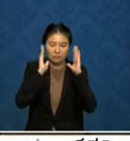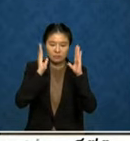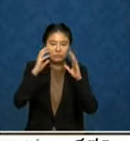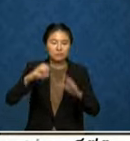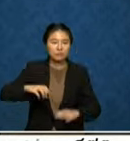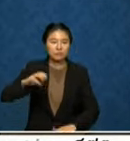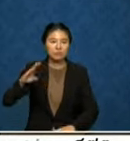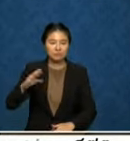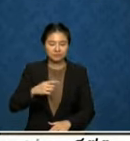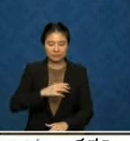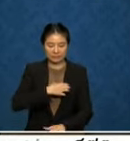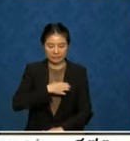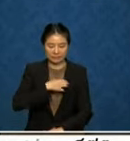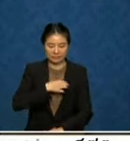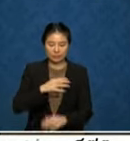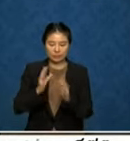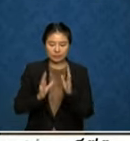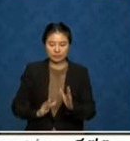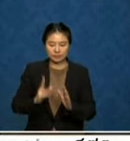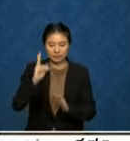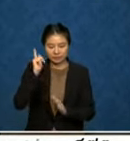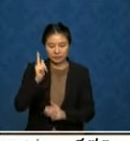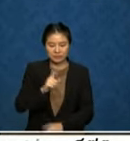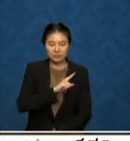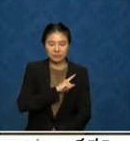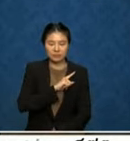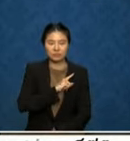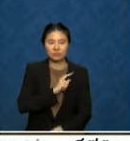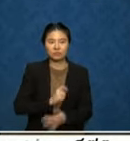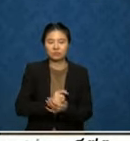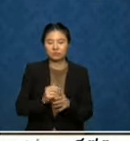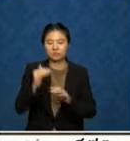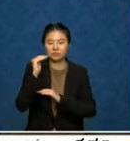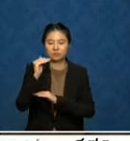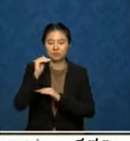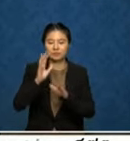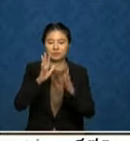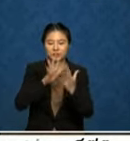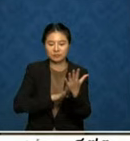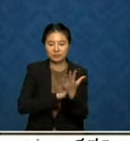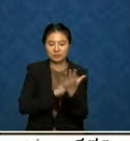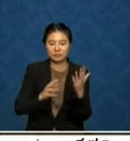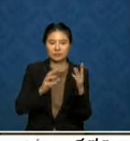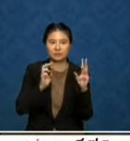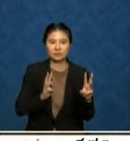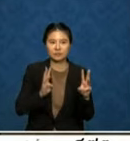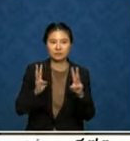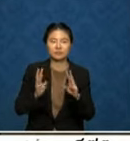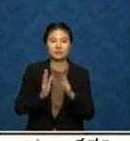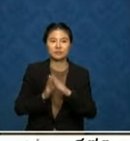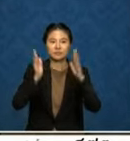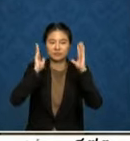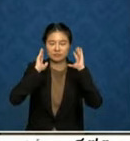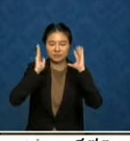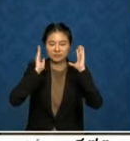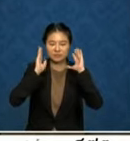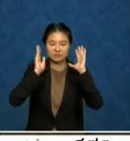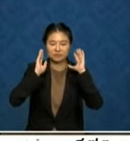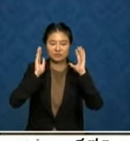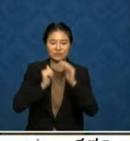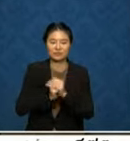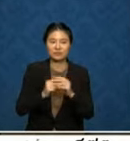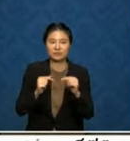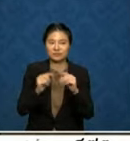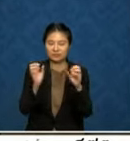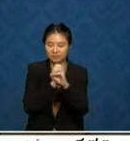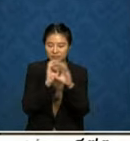ความรับผิดชอบของสื่อเหล่านี้ค่ะและอยากให้ท่านหันมากำหนดแนวทางในการผลิตงานโฆษณาประชาสัมพันธ์ที่โปร่ง